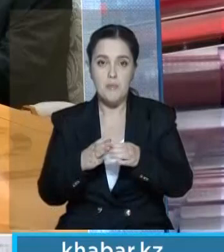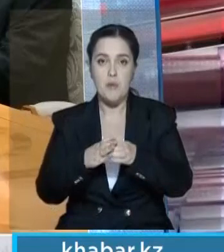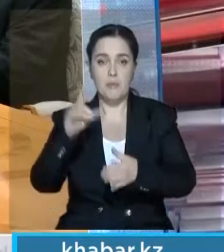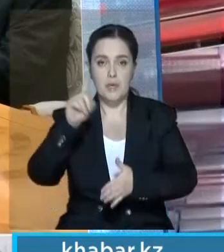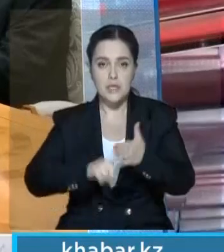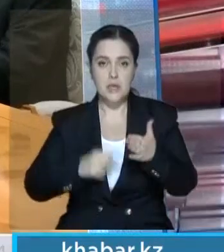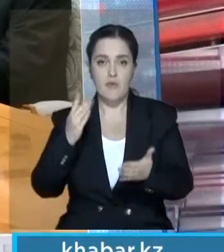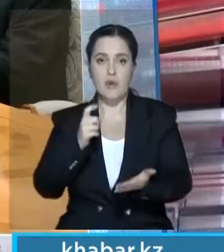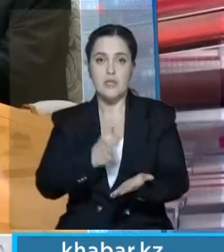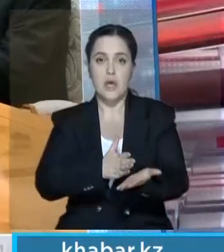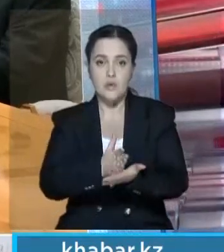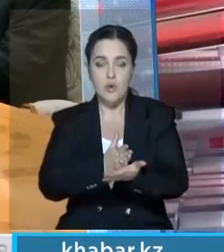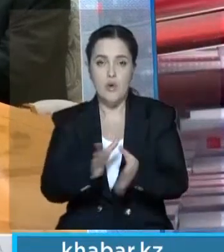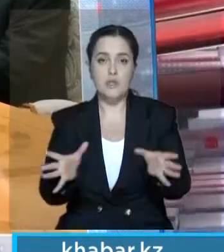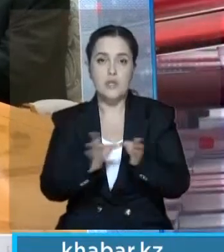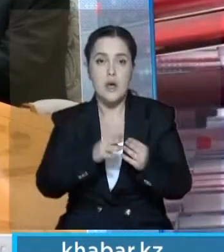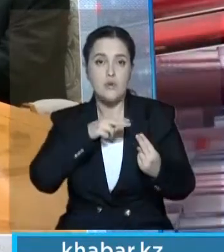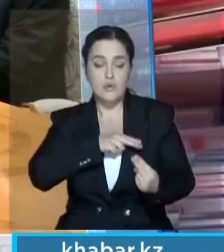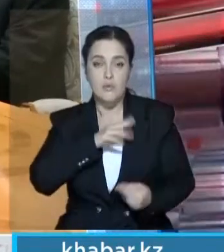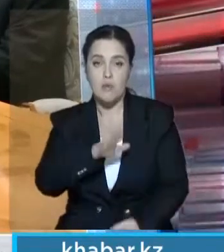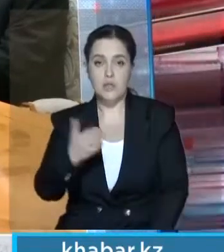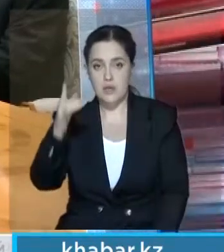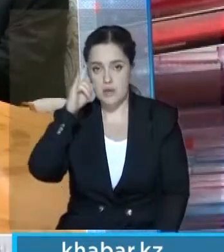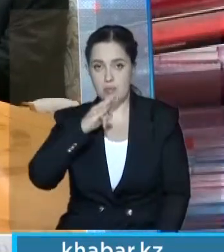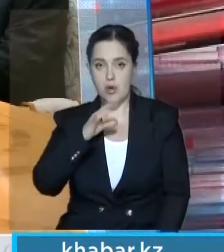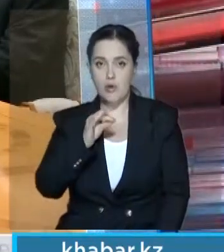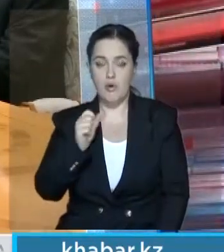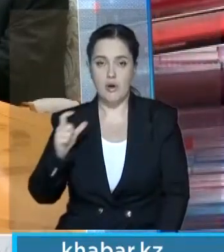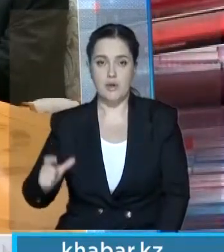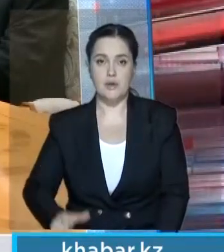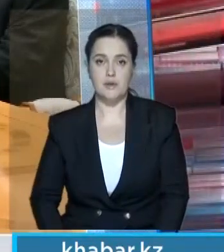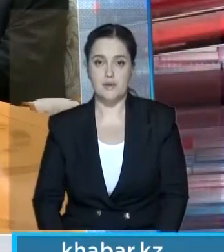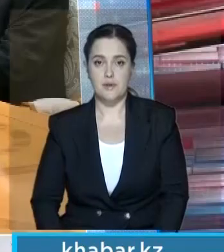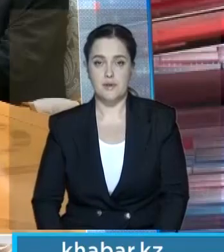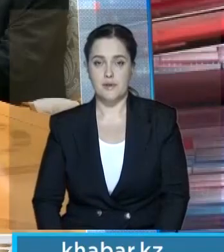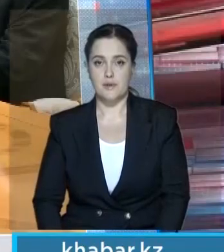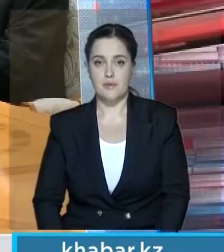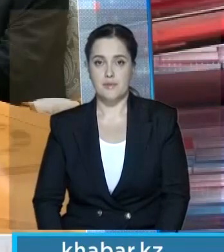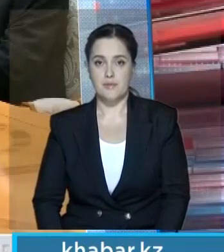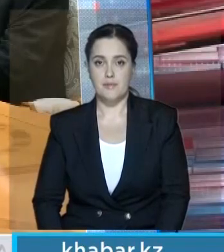признания его заслуг в деле укрепления сотрудничества между Казахстаном и ОАЭ.